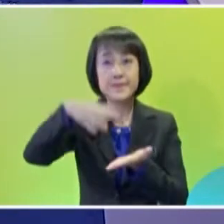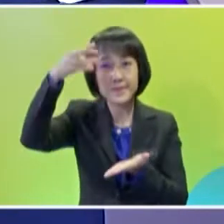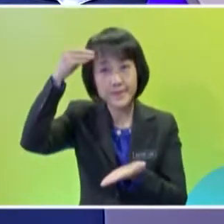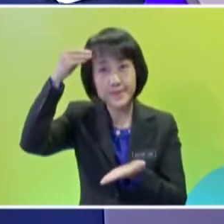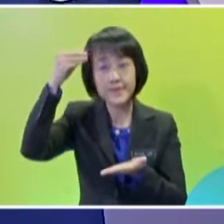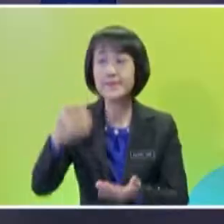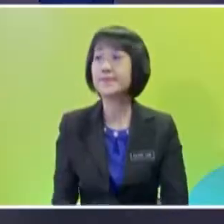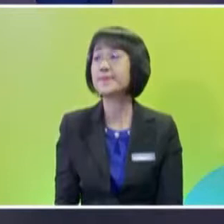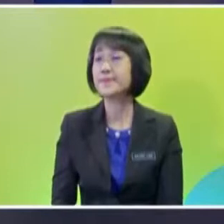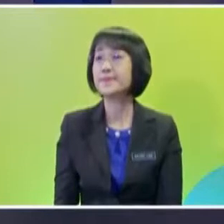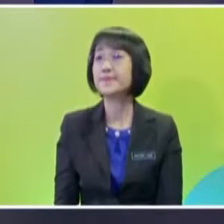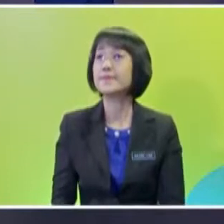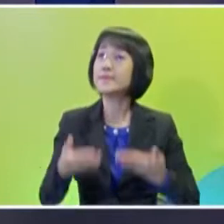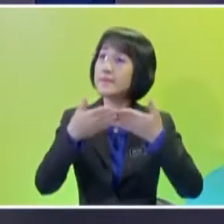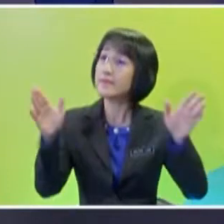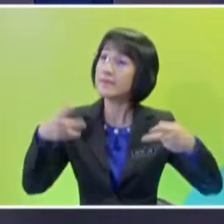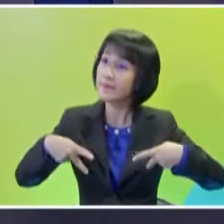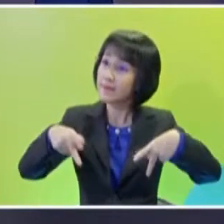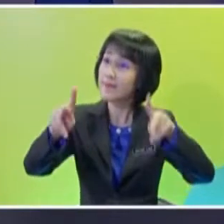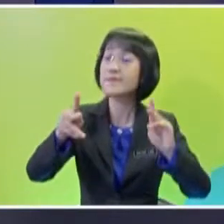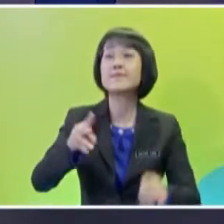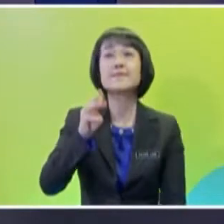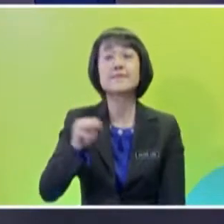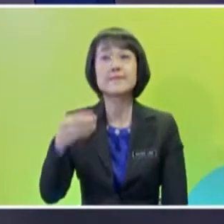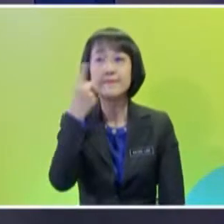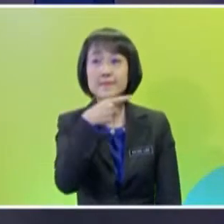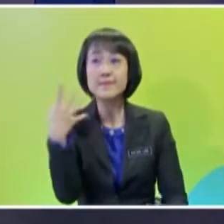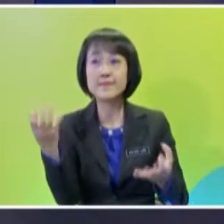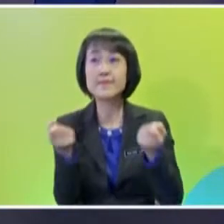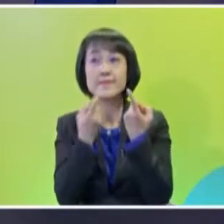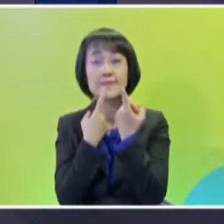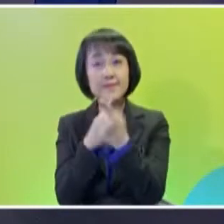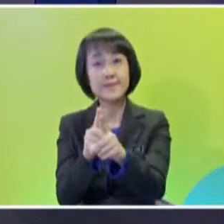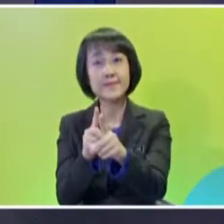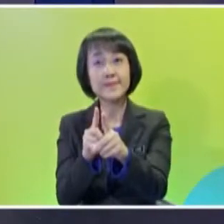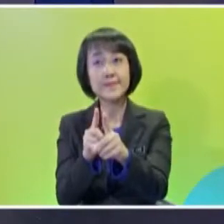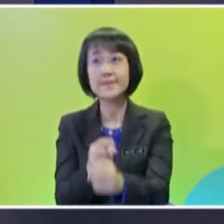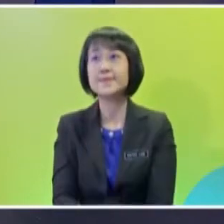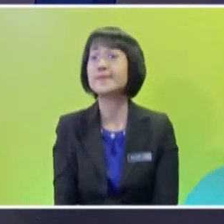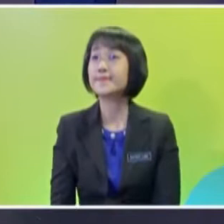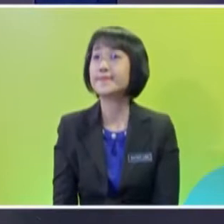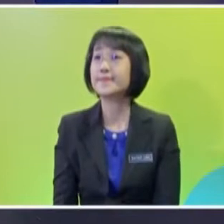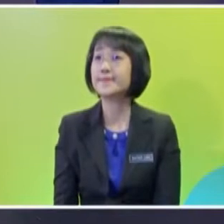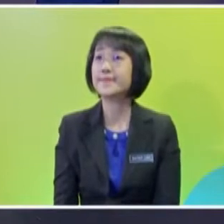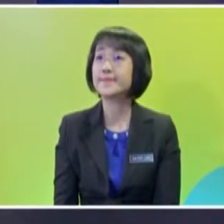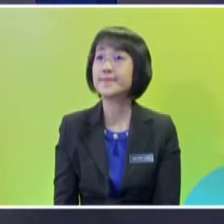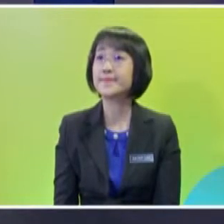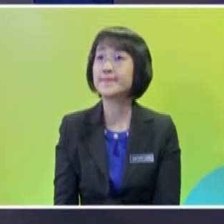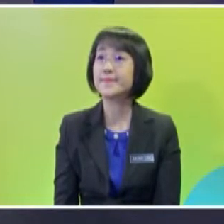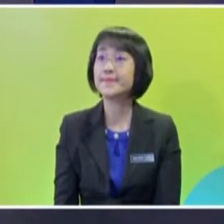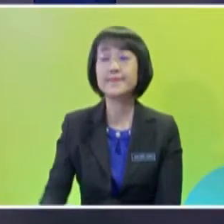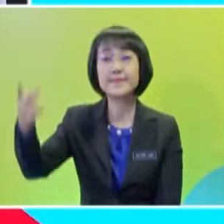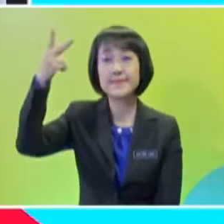sibuk peluang kepada anak-anak murid saya siapa yang anak menjawab oke silakan